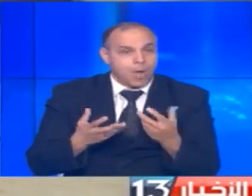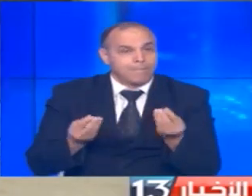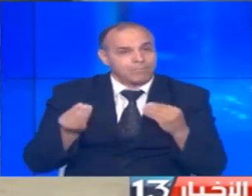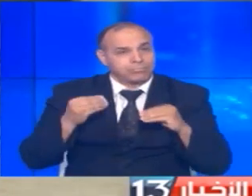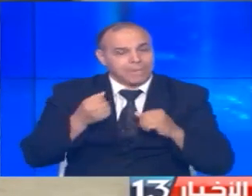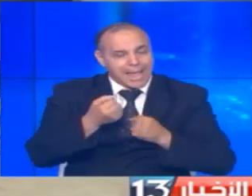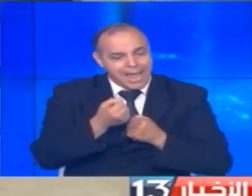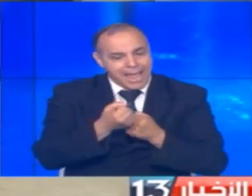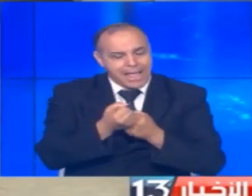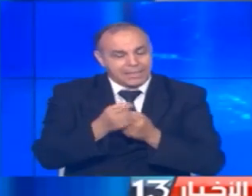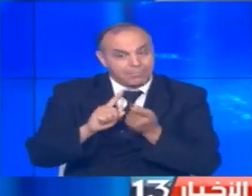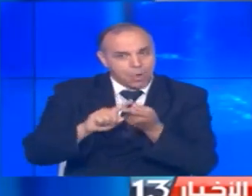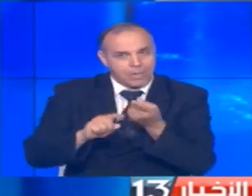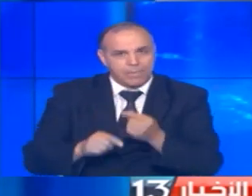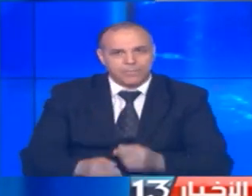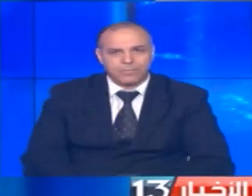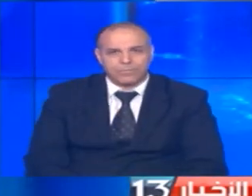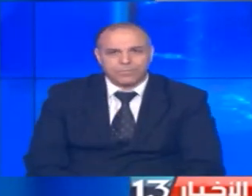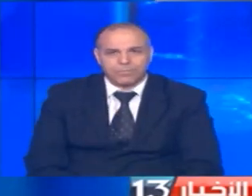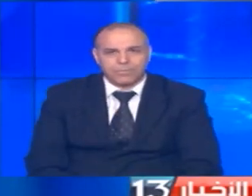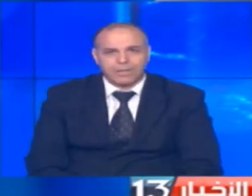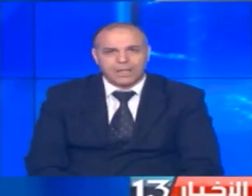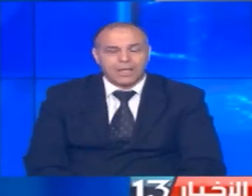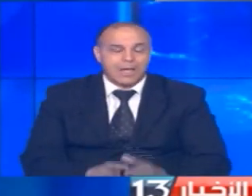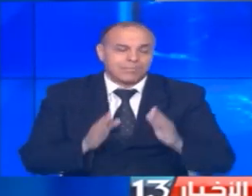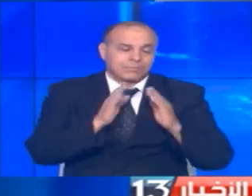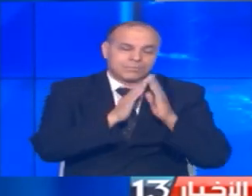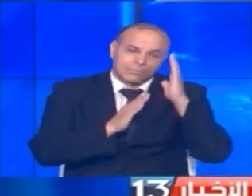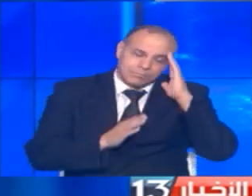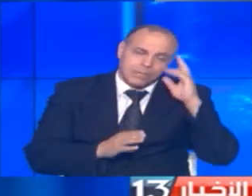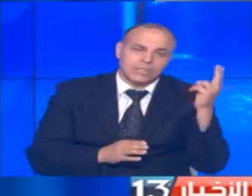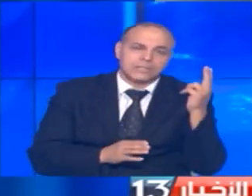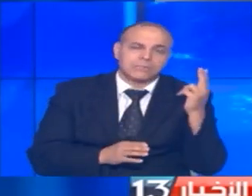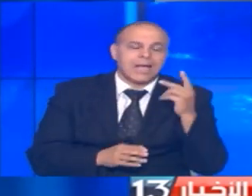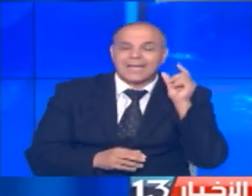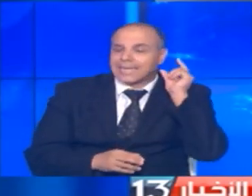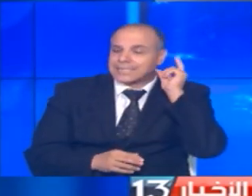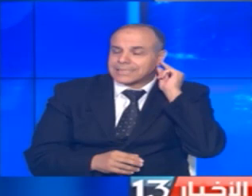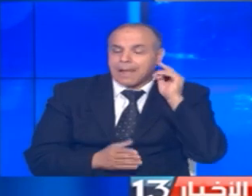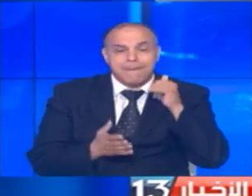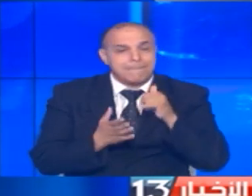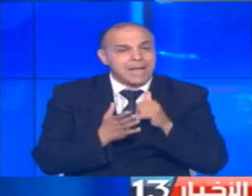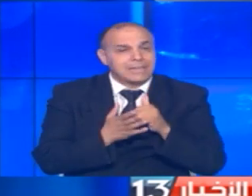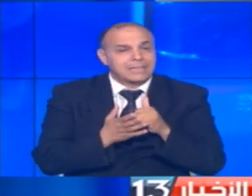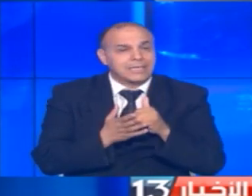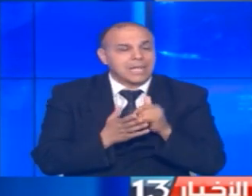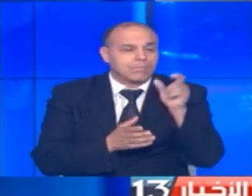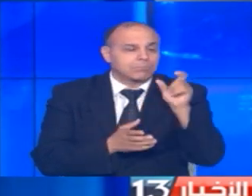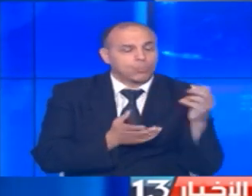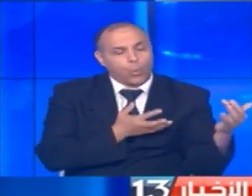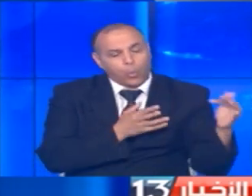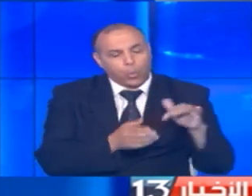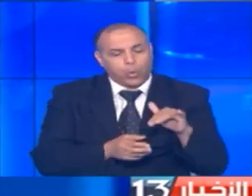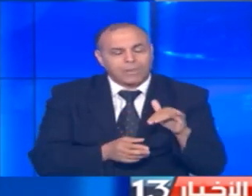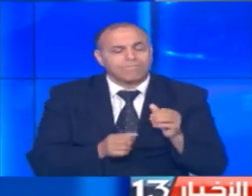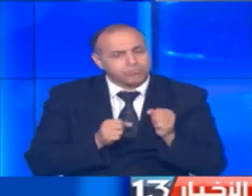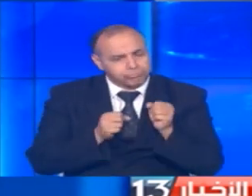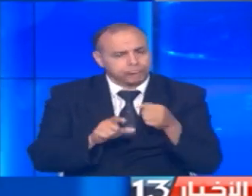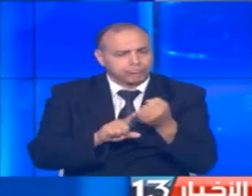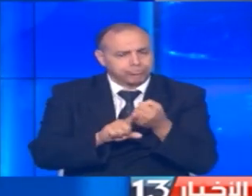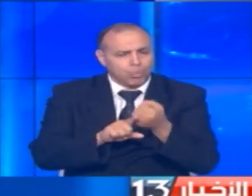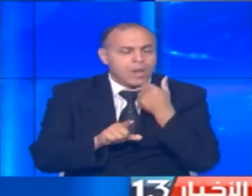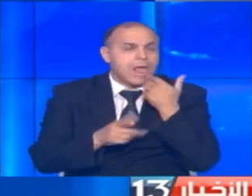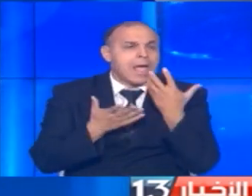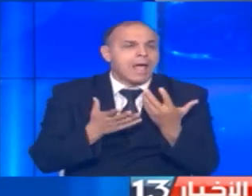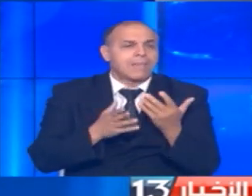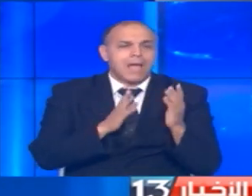من الدعم والاهتمام. بدأ المبيت الجامعي بقصرين المدينة في استقبال الطلبة، ورغم الجهود المبذولة